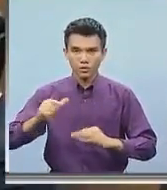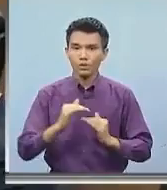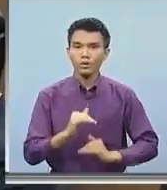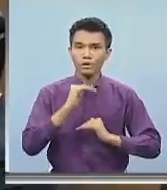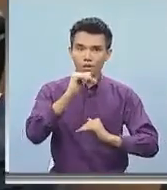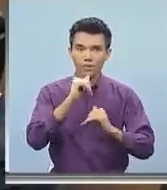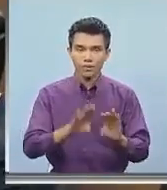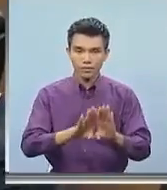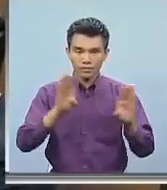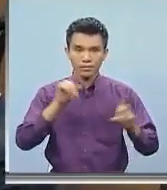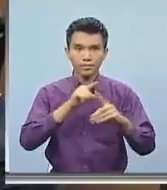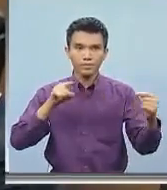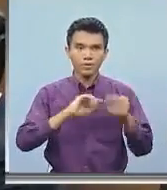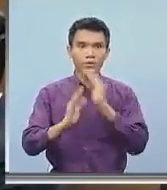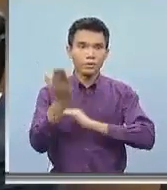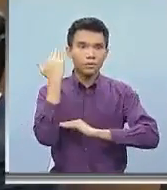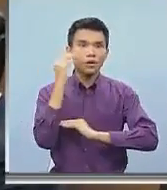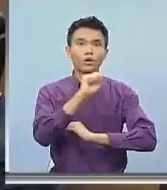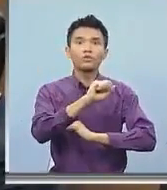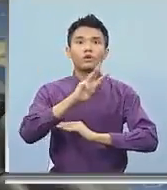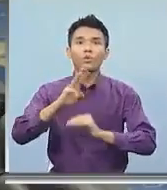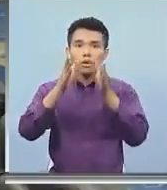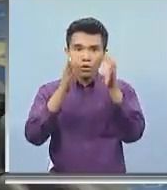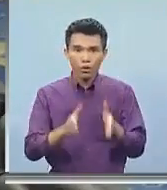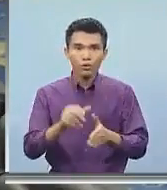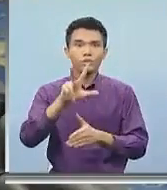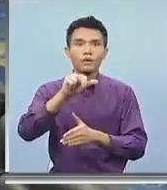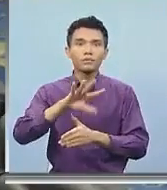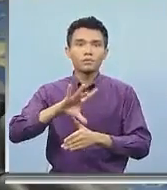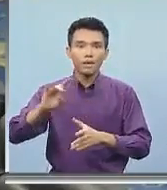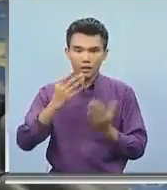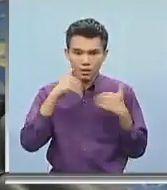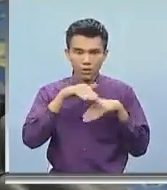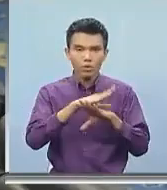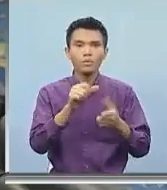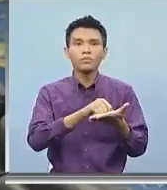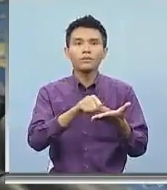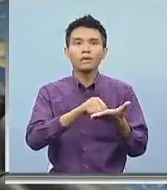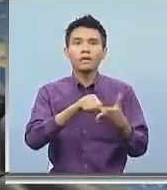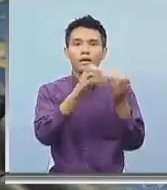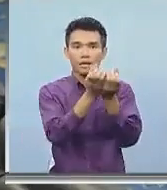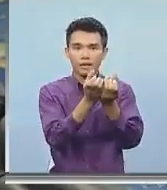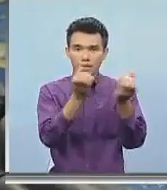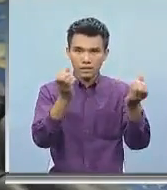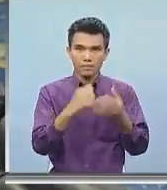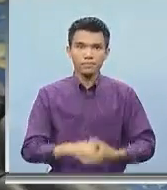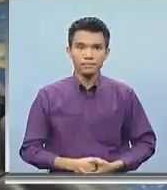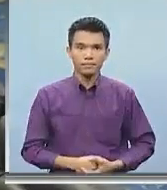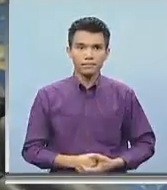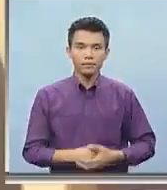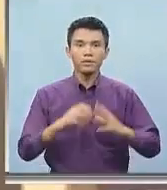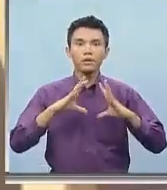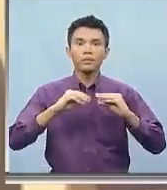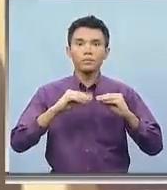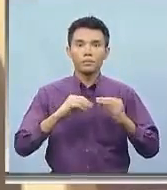เปิดคดีถอดถอนอดีตสมาชิกวุฒิสภา 38คนกรณีร่วมกันลงชื่อแก้ไขรัฐธรรมนูญซึ่งคดีนี้ที่ประชุมนัดแถลง